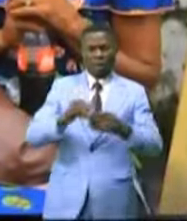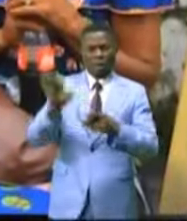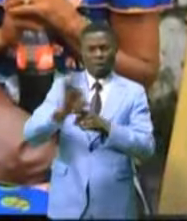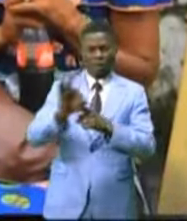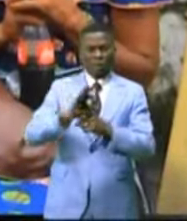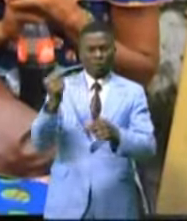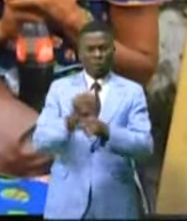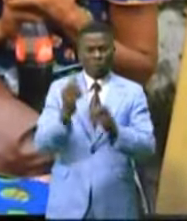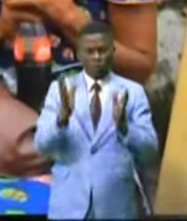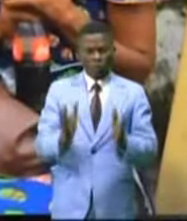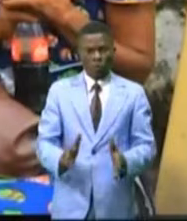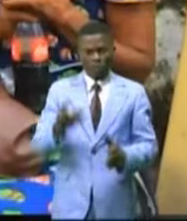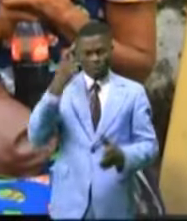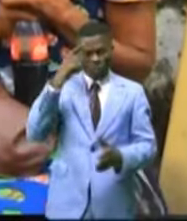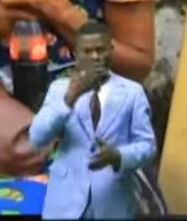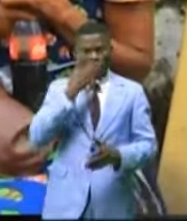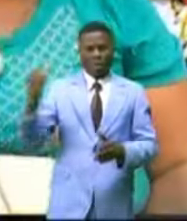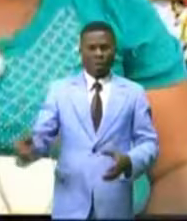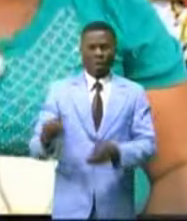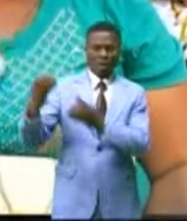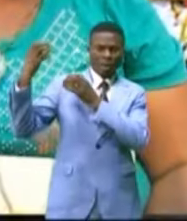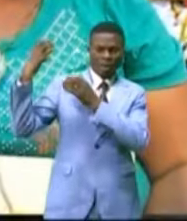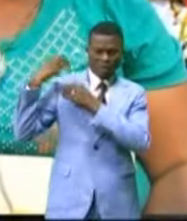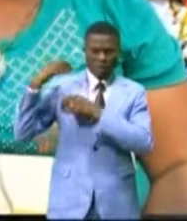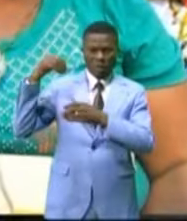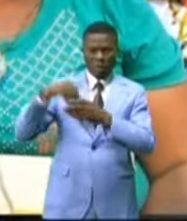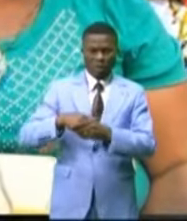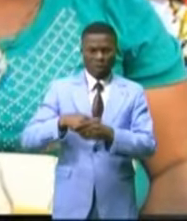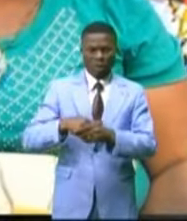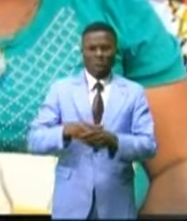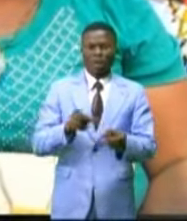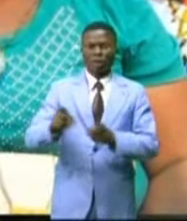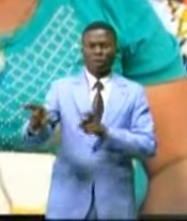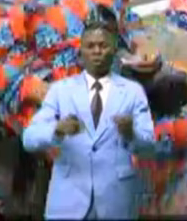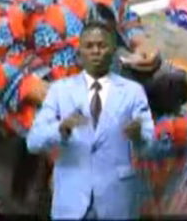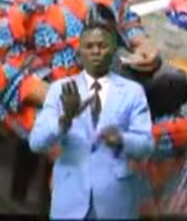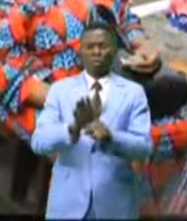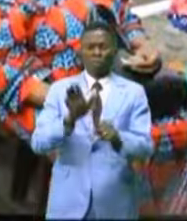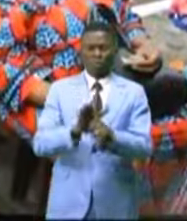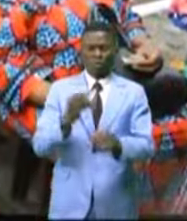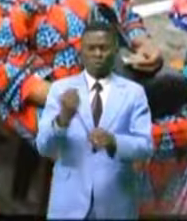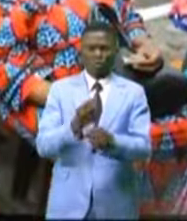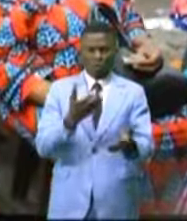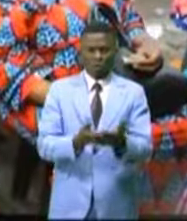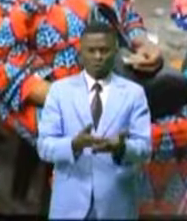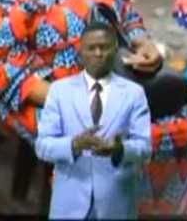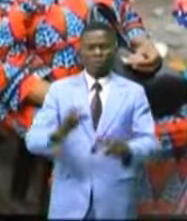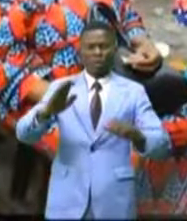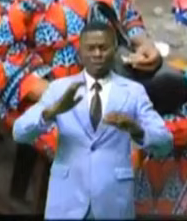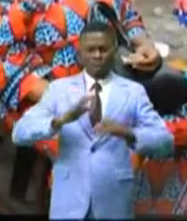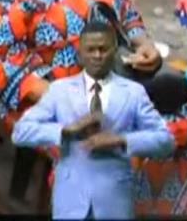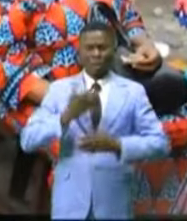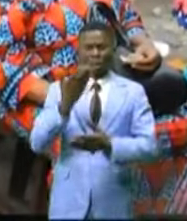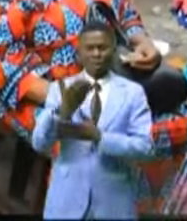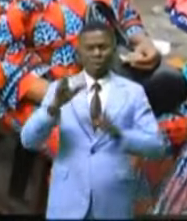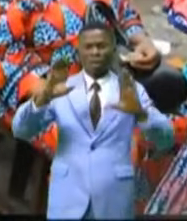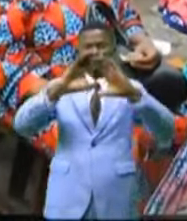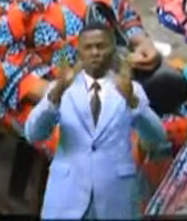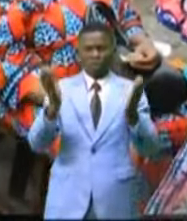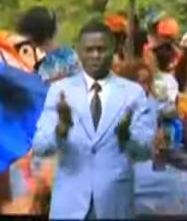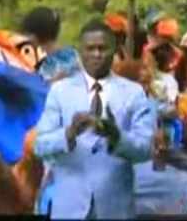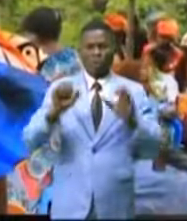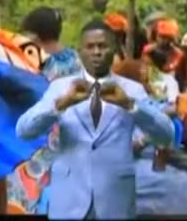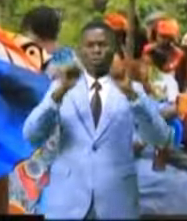professionnel pour une meilleure prise en charge à travers de filières beaucoup plus praties pour répondre à une demande communautaire d'une